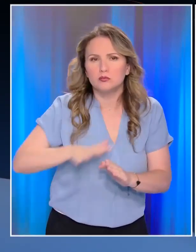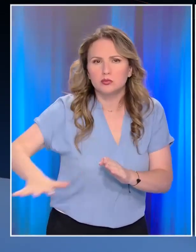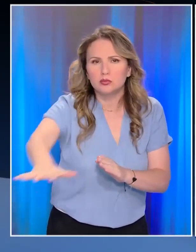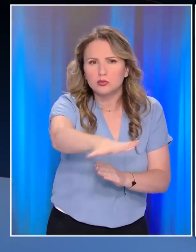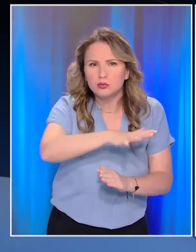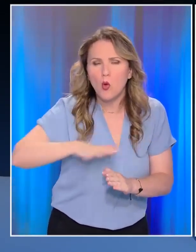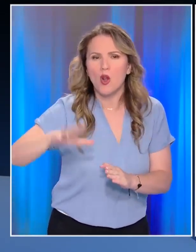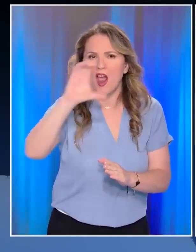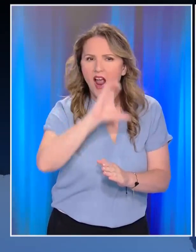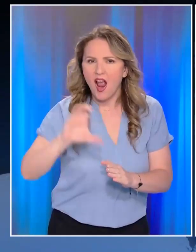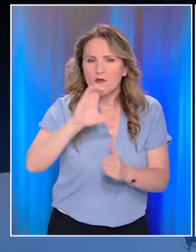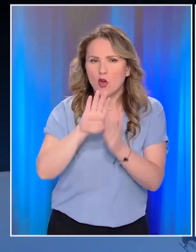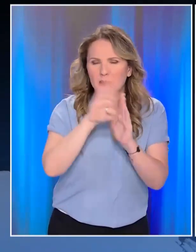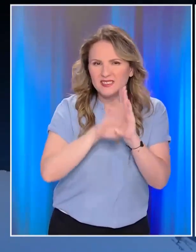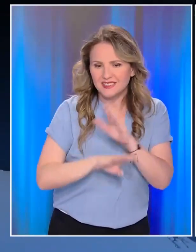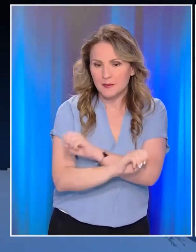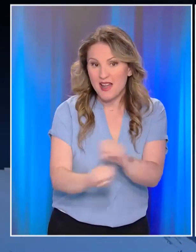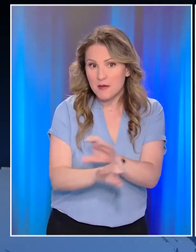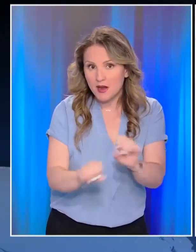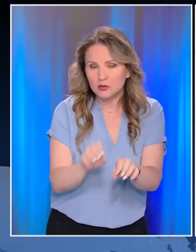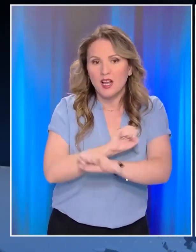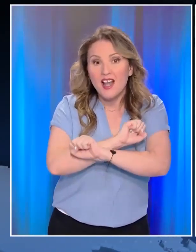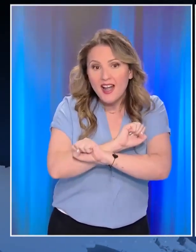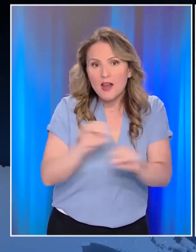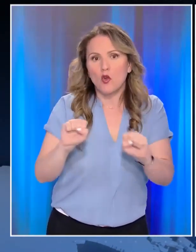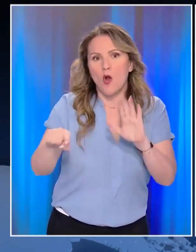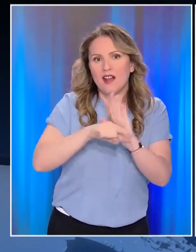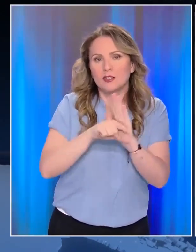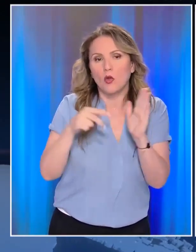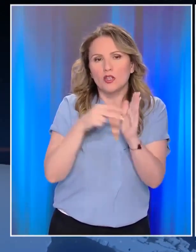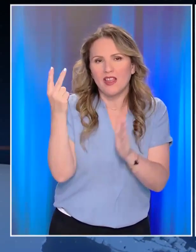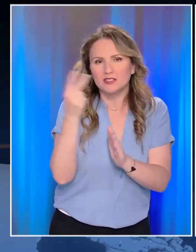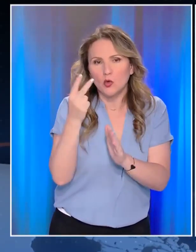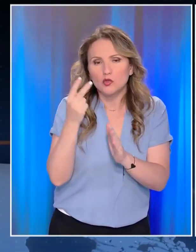ολόκληρη την Ευρώπη, σύμφωνα με το Ευρωπαϊκό Σύστημα Ενημέρωσης, έχουν σπάσει κάθε αρνητικό ρεκόρ για το